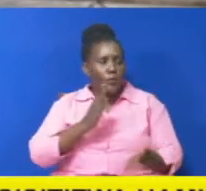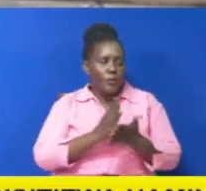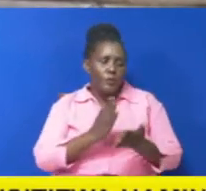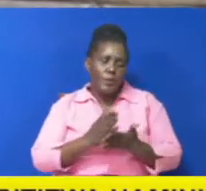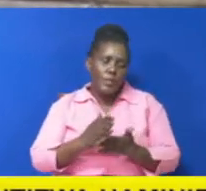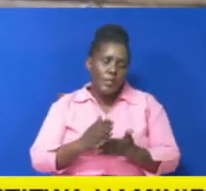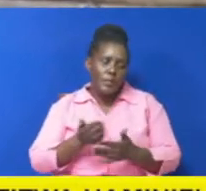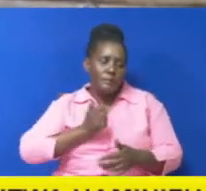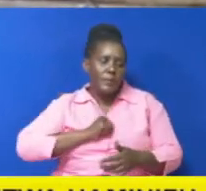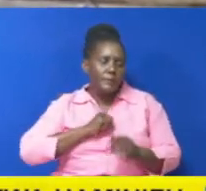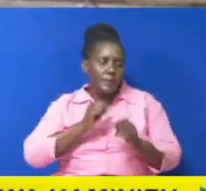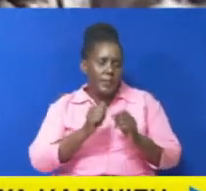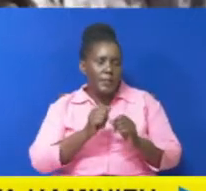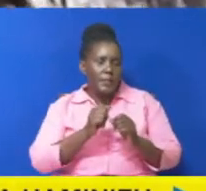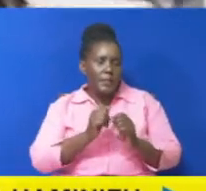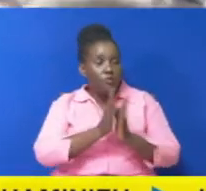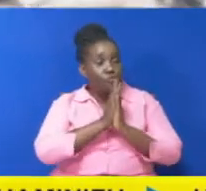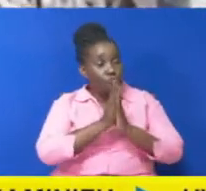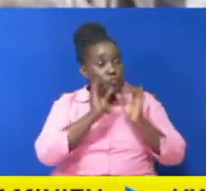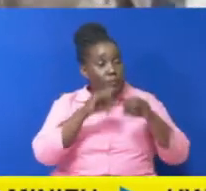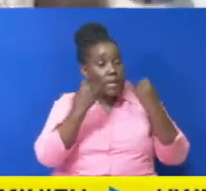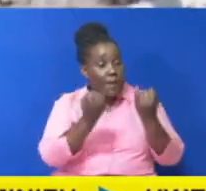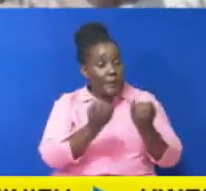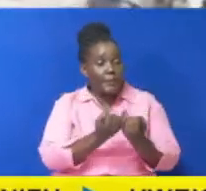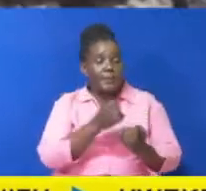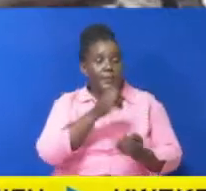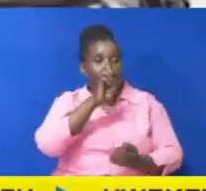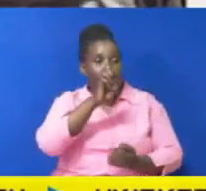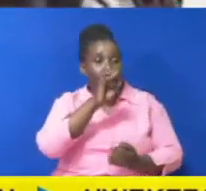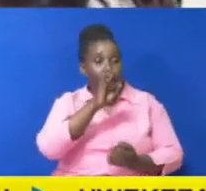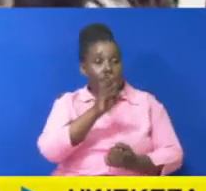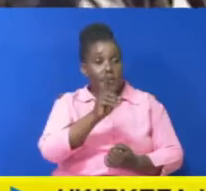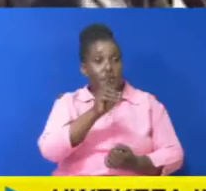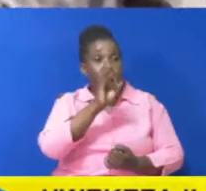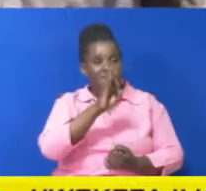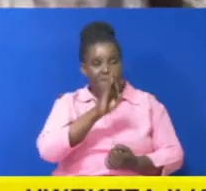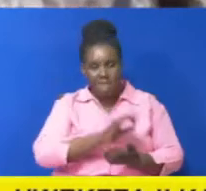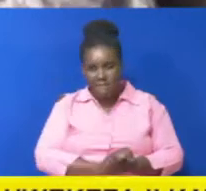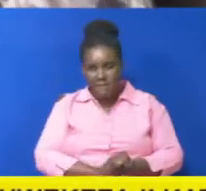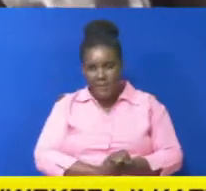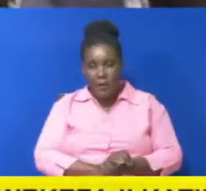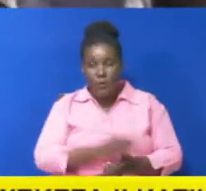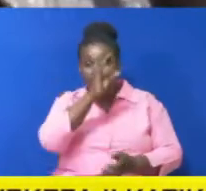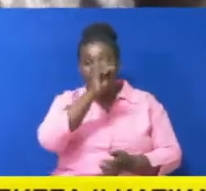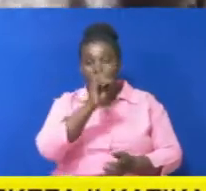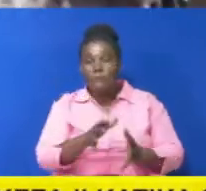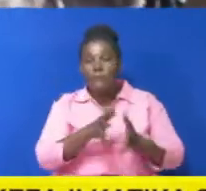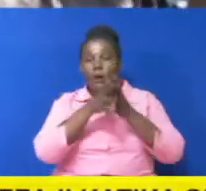taasisi au organization ya EDF ambao kwa kiasi kikubwa sana